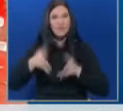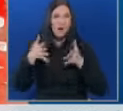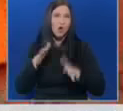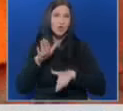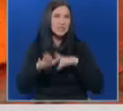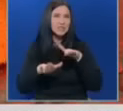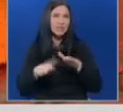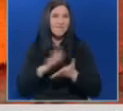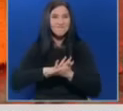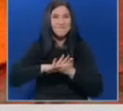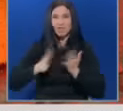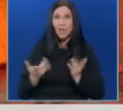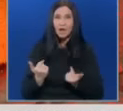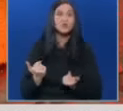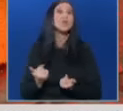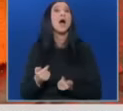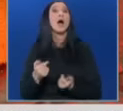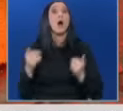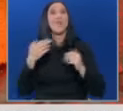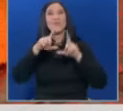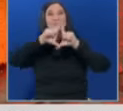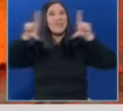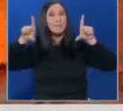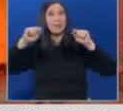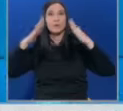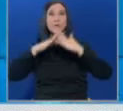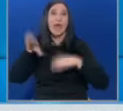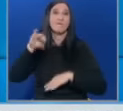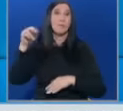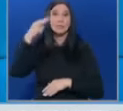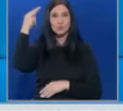от табелата на сградата на европейските институции у нас.